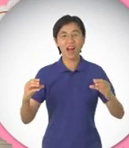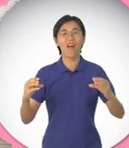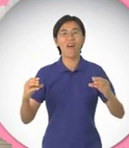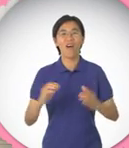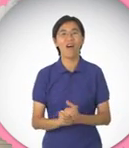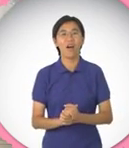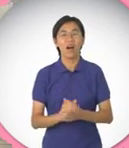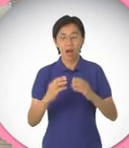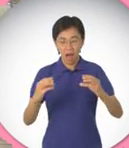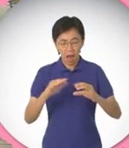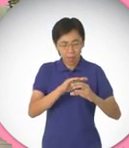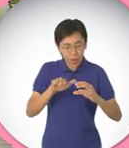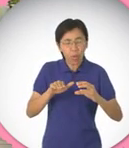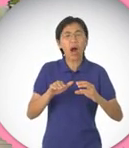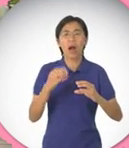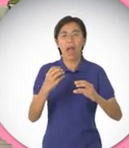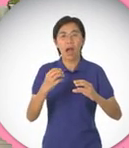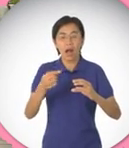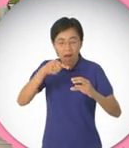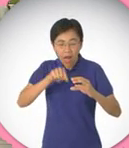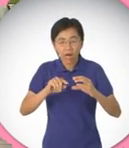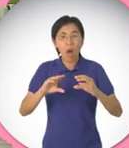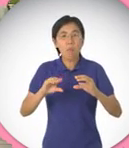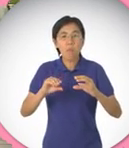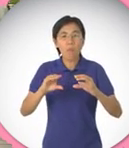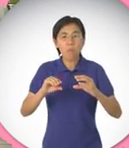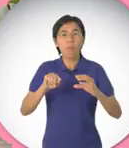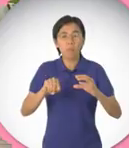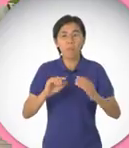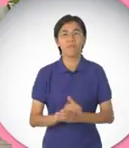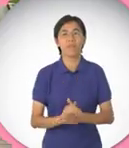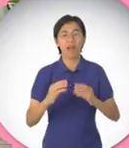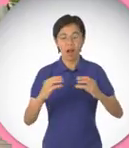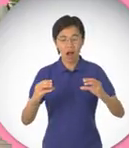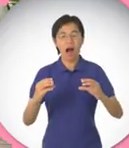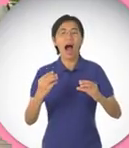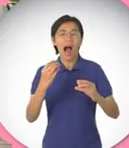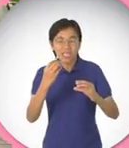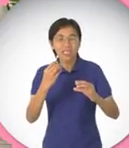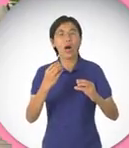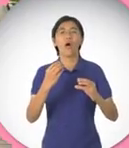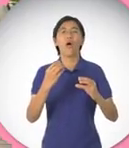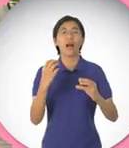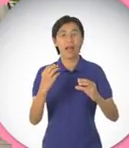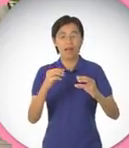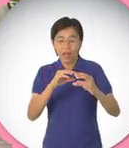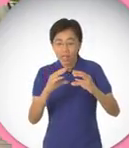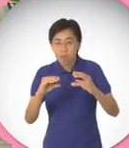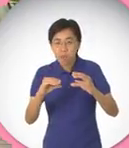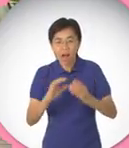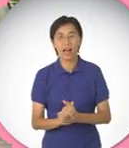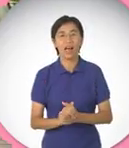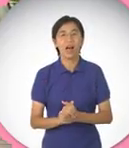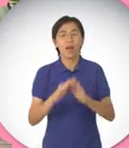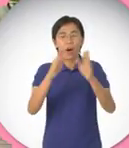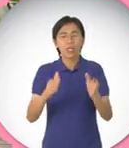แข็ง ครับผม เนื้อข้างในจะต้องเหนียวนุ่มนะคะข้างนอกจะแข็งกรอบแล้วก็เวลาอบออกมาใหม่ๆเนี่ยจะได้ยินเสียงแตกเปรี้ยวๆๆๆๆผิวเข